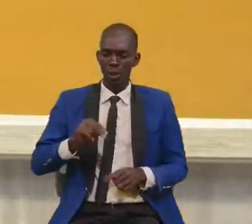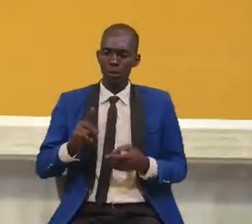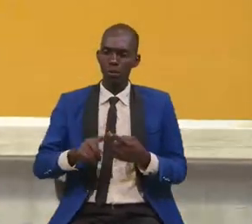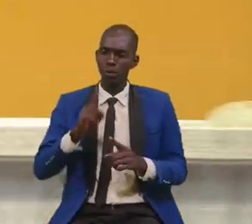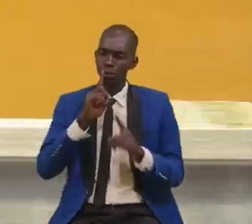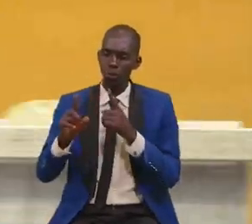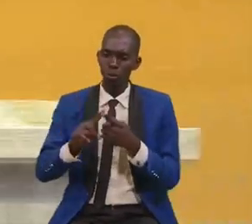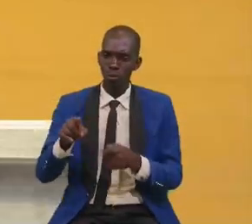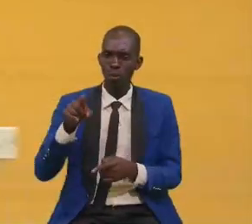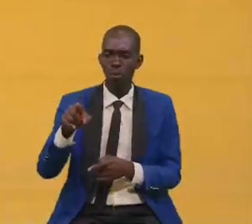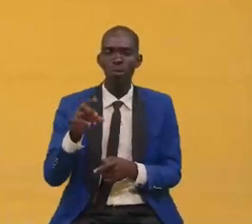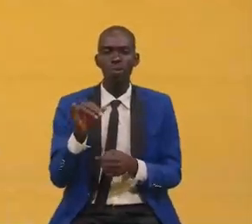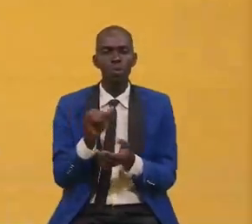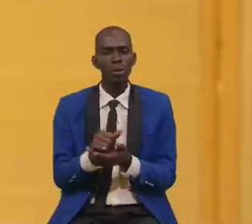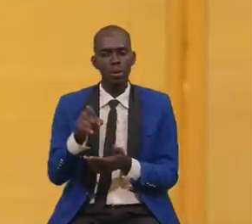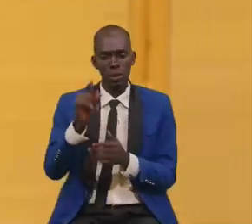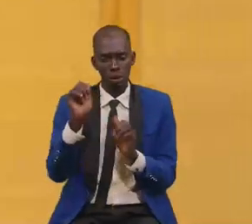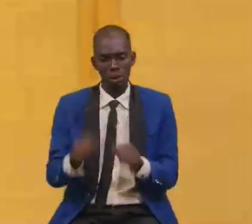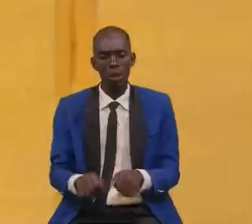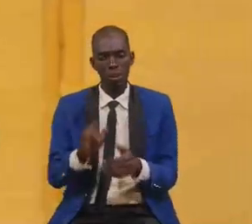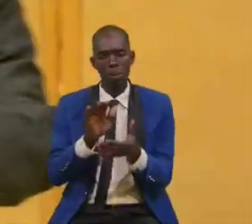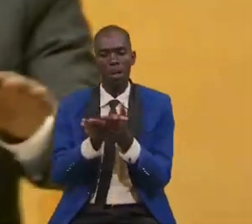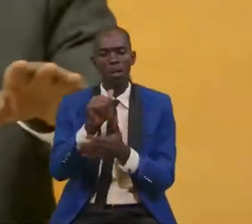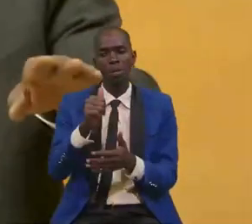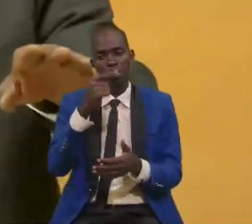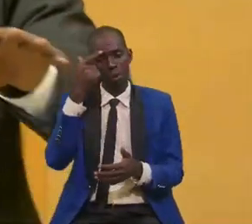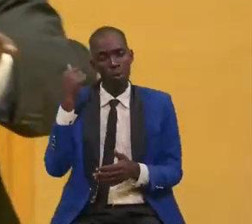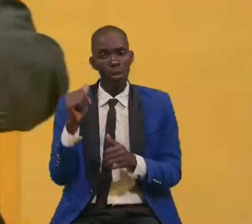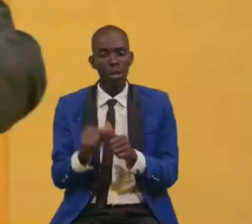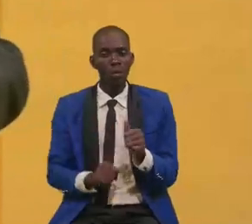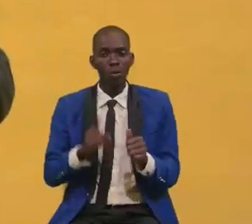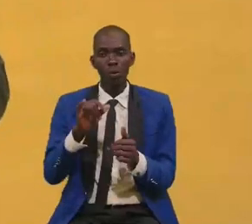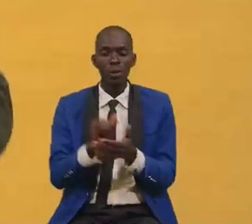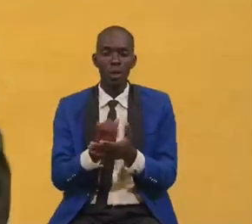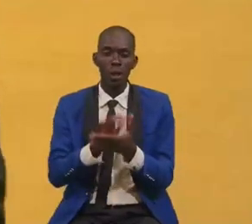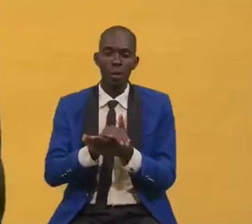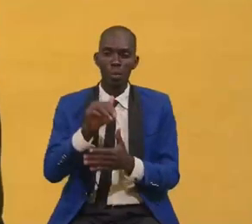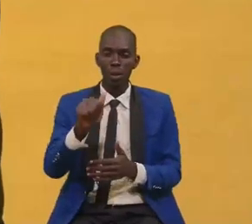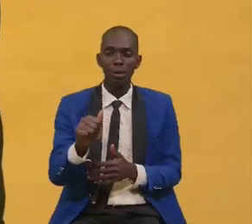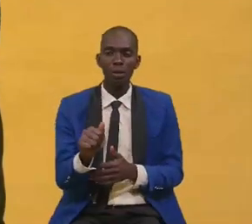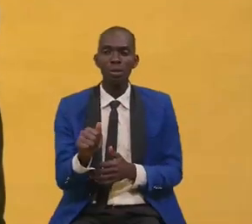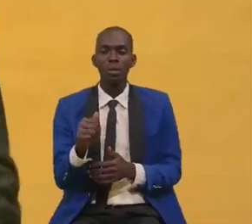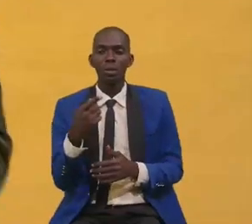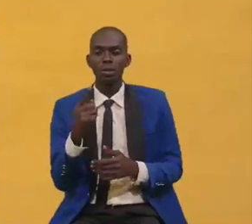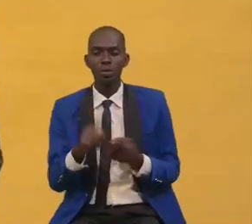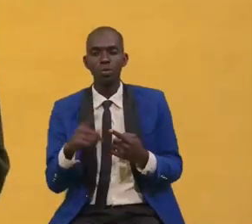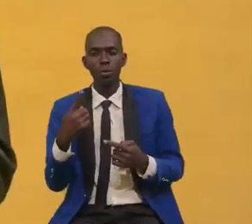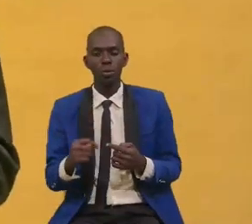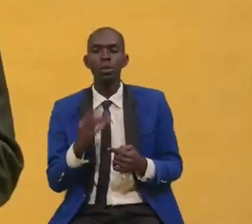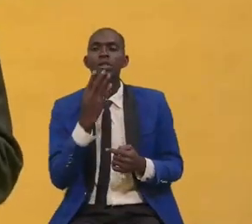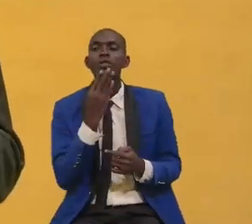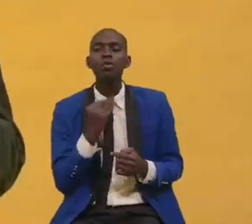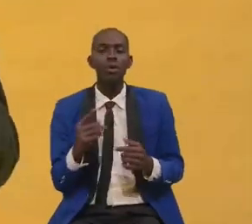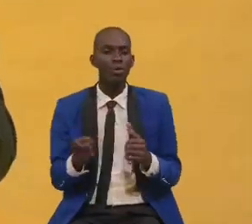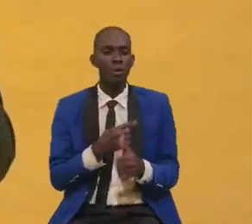cela afin qu'ils croient. Parce que quiconque croit, j'ai premièrement pu du